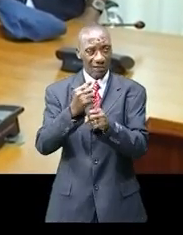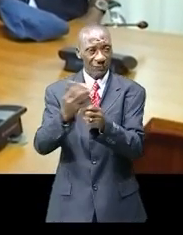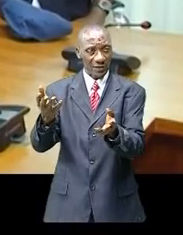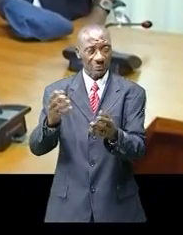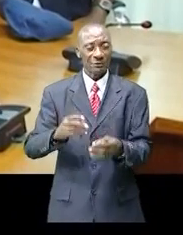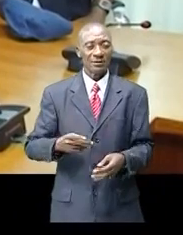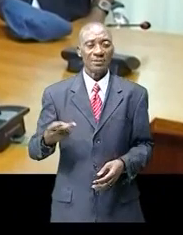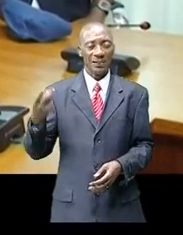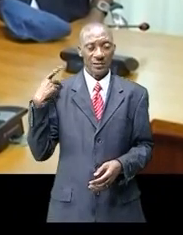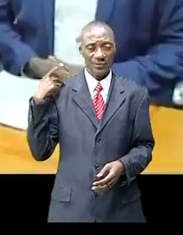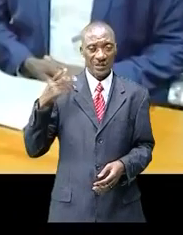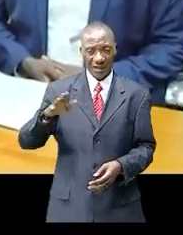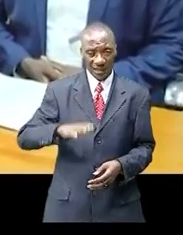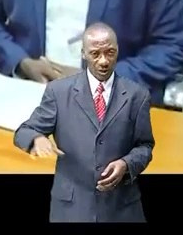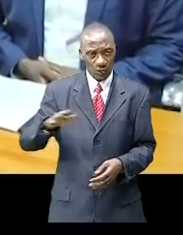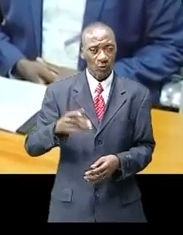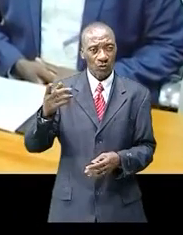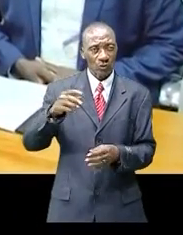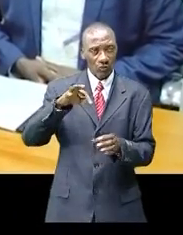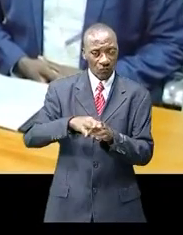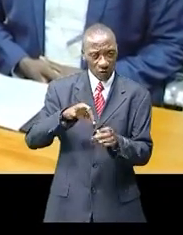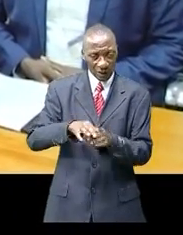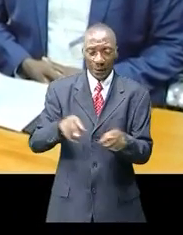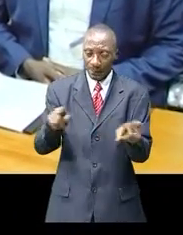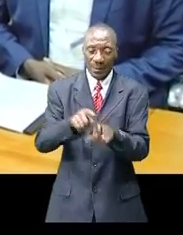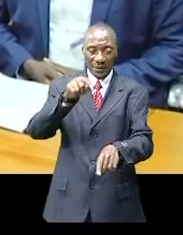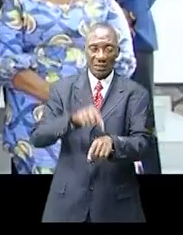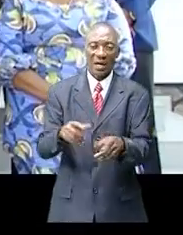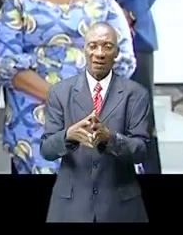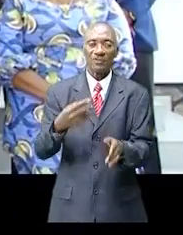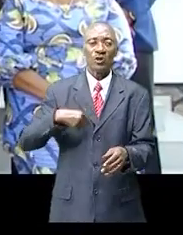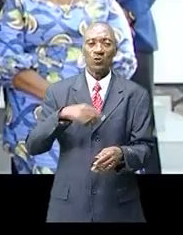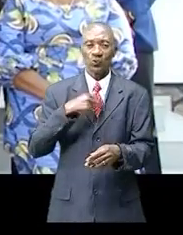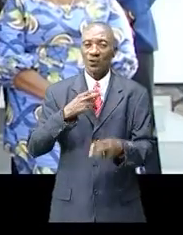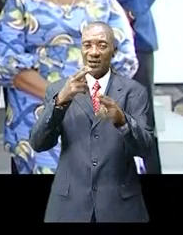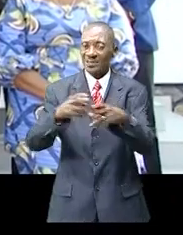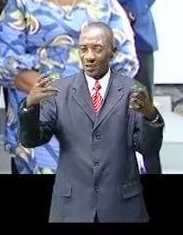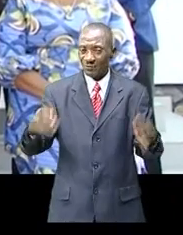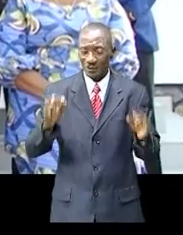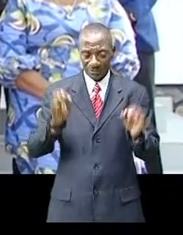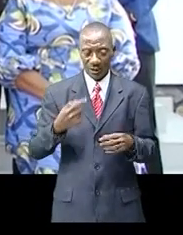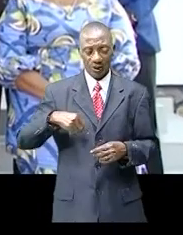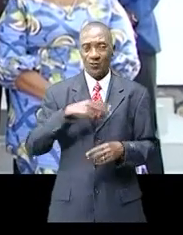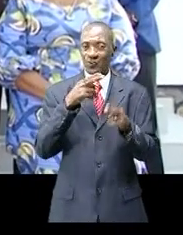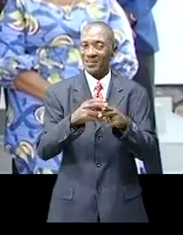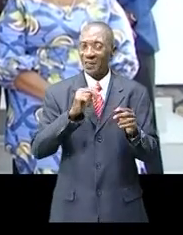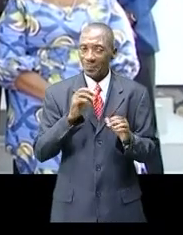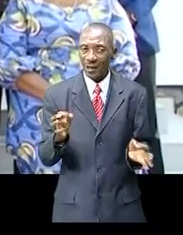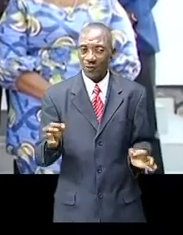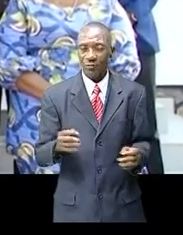nationaux qui ont été votés le même jour que nous ont été installés. Nous avons posé tous ces problèmes-là. Le Premier